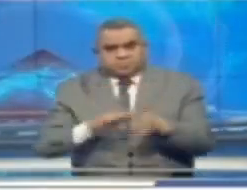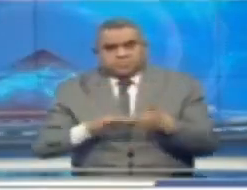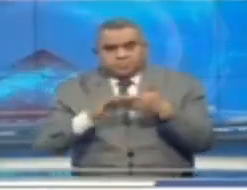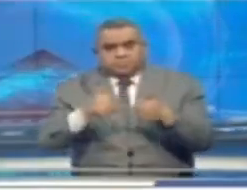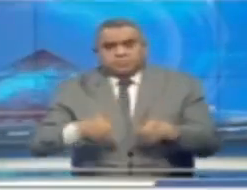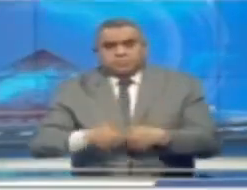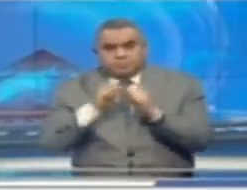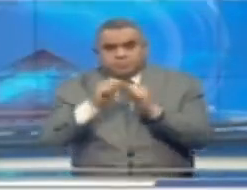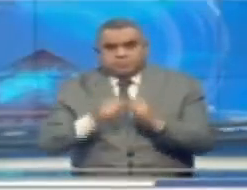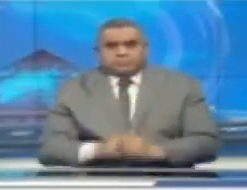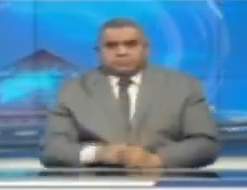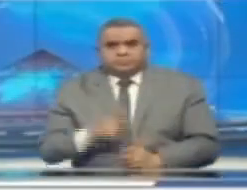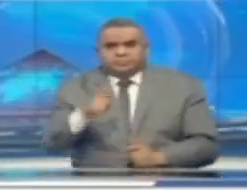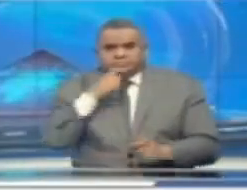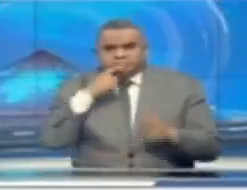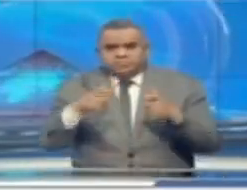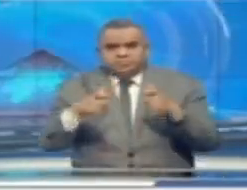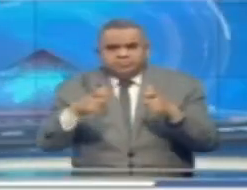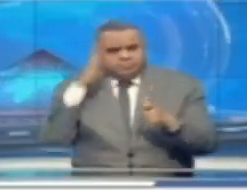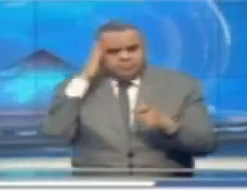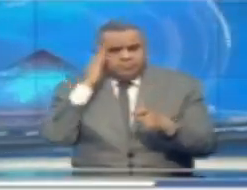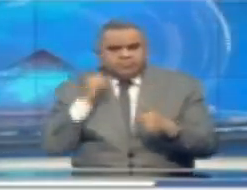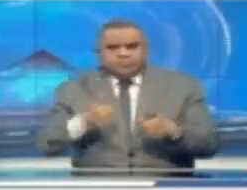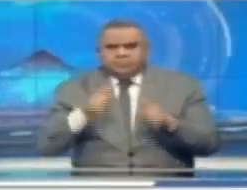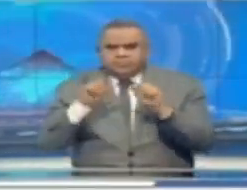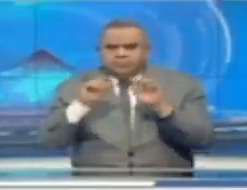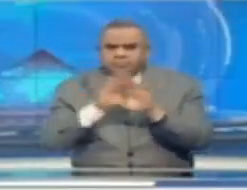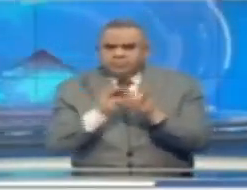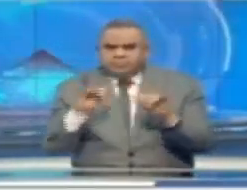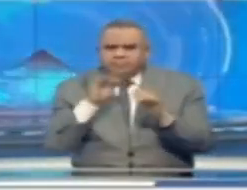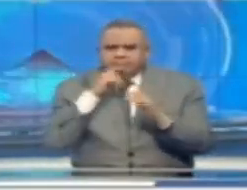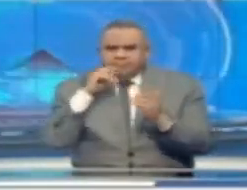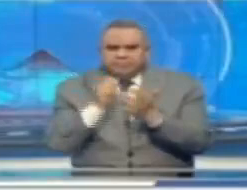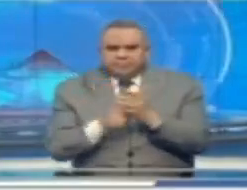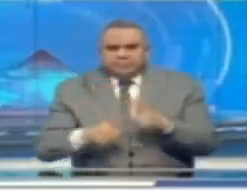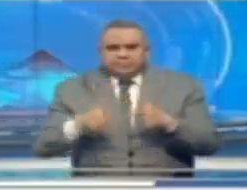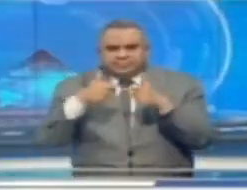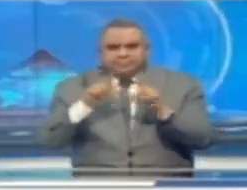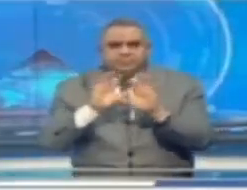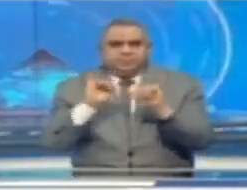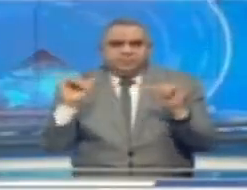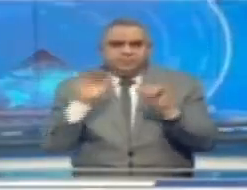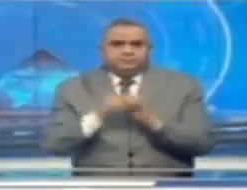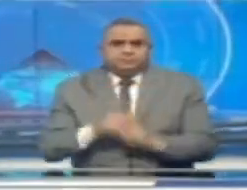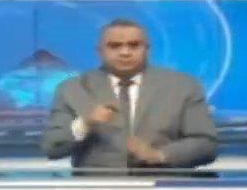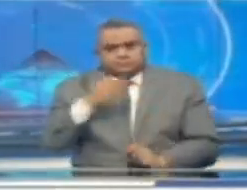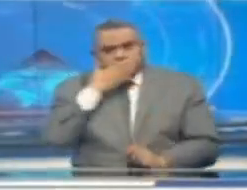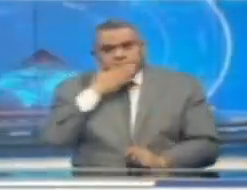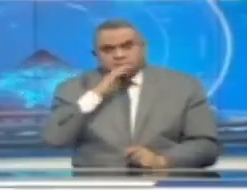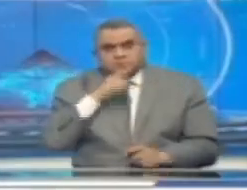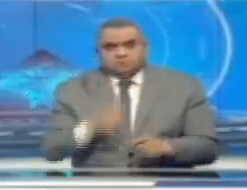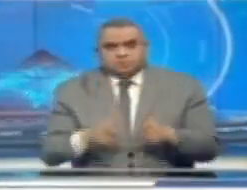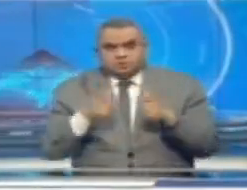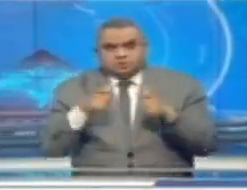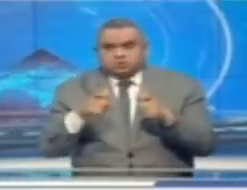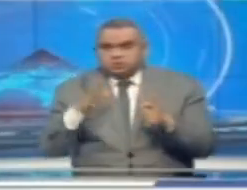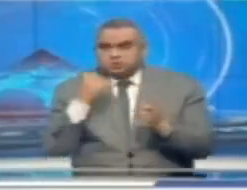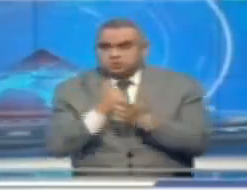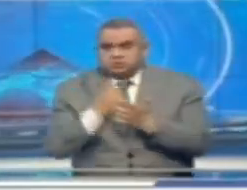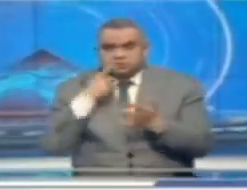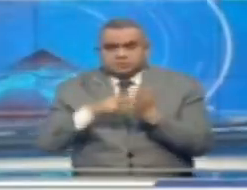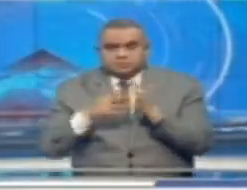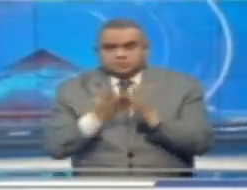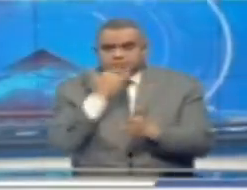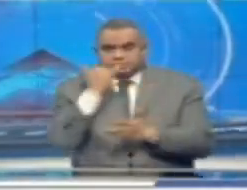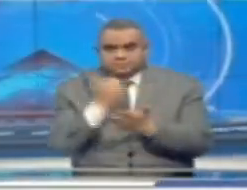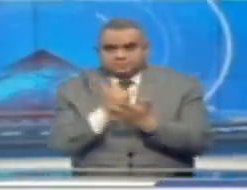الأمر. العيش زي الفل، الله يبارك للناس، الله يبارك لهم على عيشهم زي الفل. جميل الحمد لله، نعمة من عند ربنا. أي وقت ما